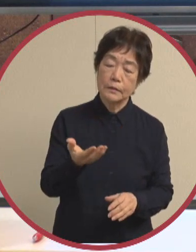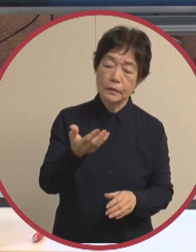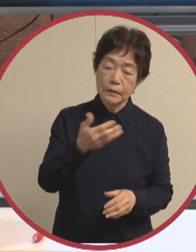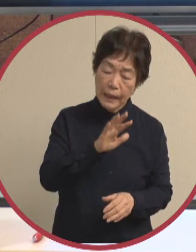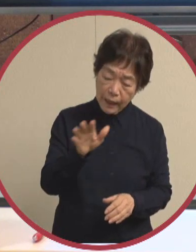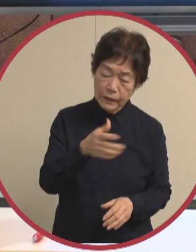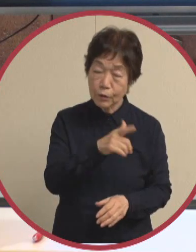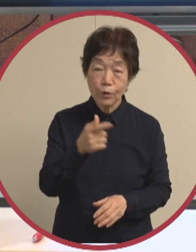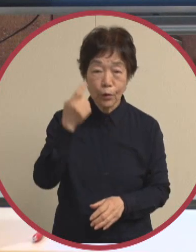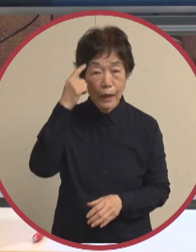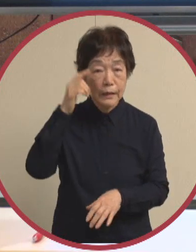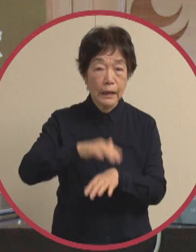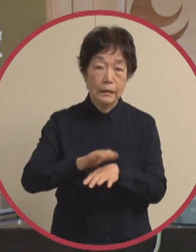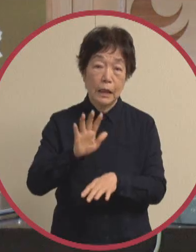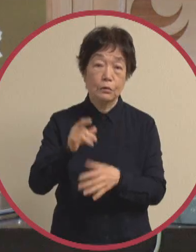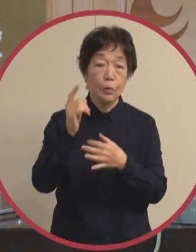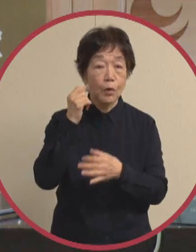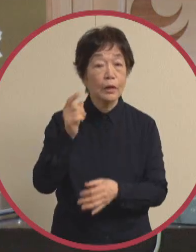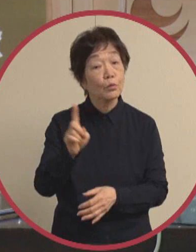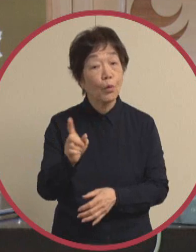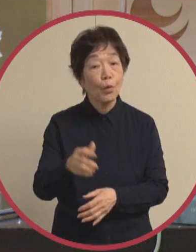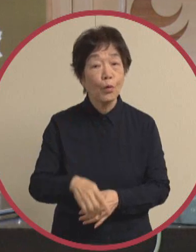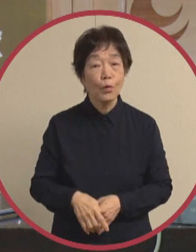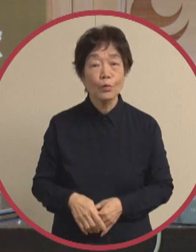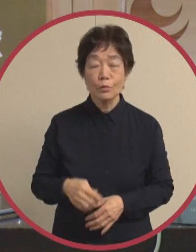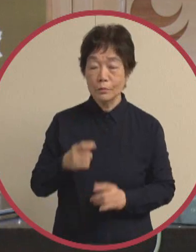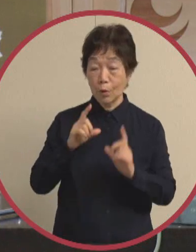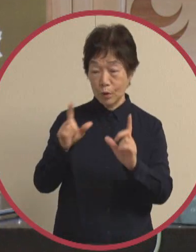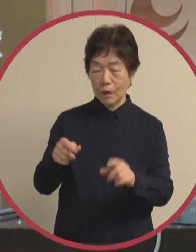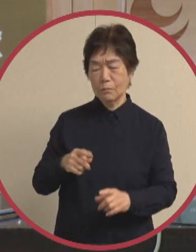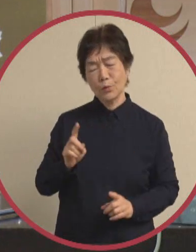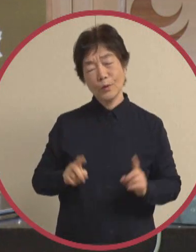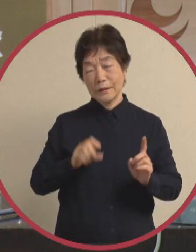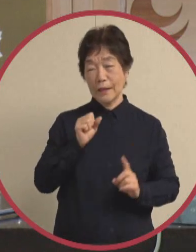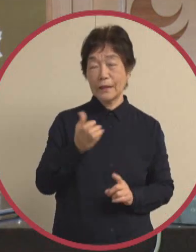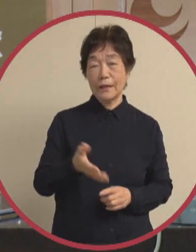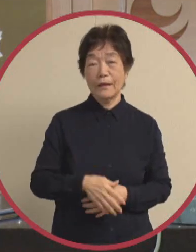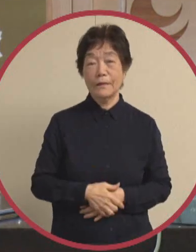ないろんな意見あるみたいなんですけど、お考えありますでしょうか。 いや、それどっちがいいですかね。